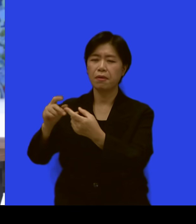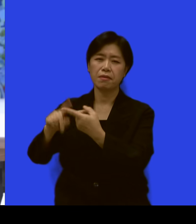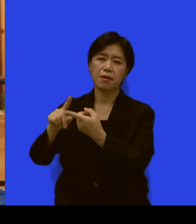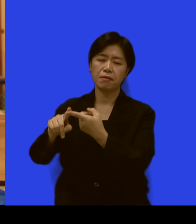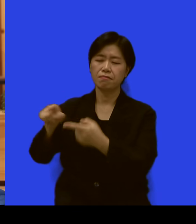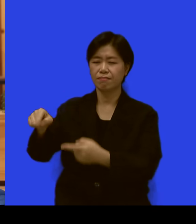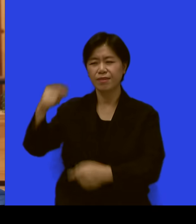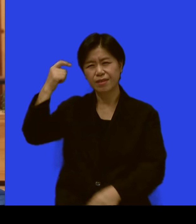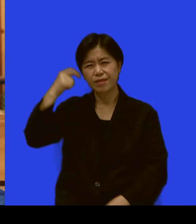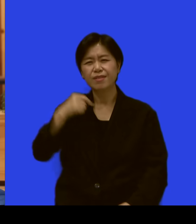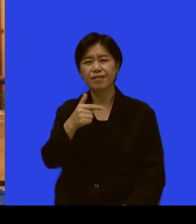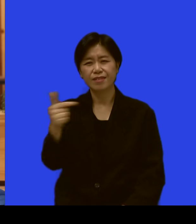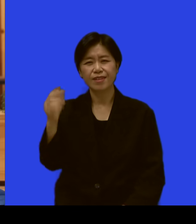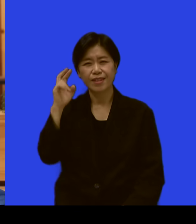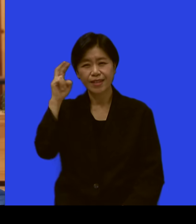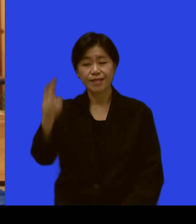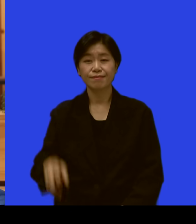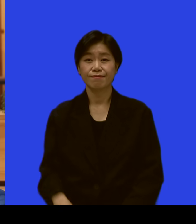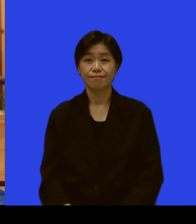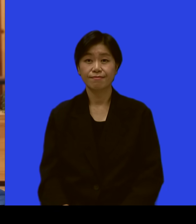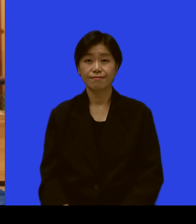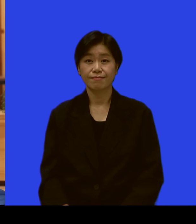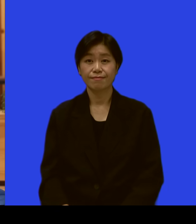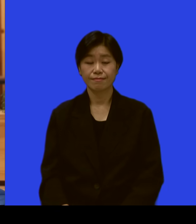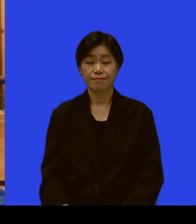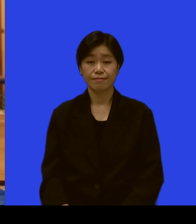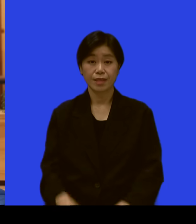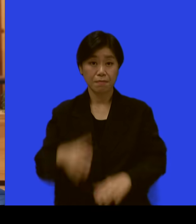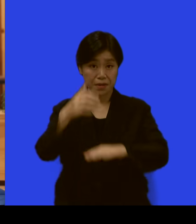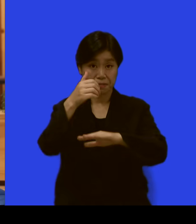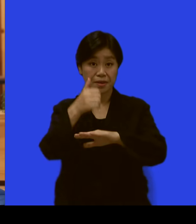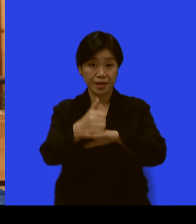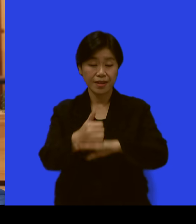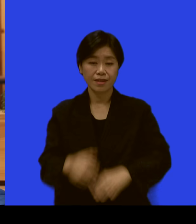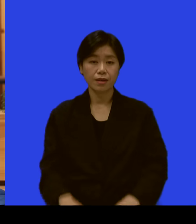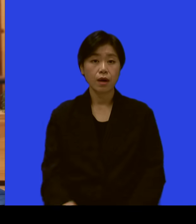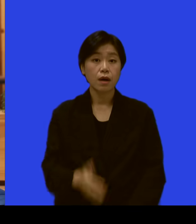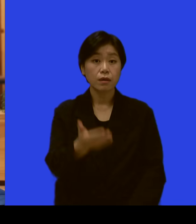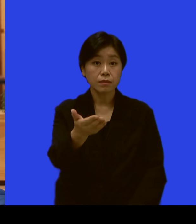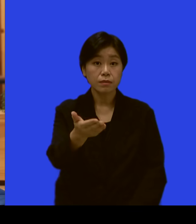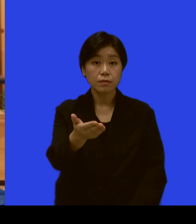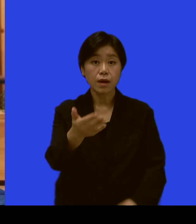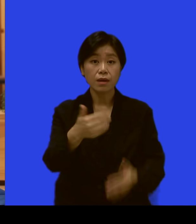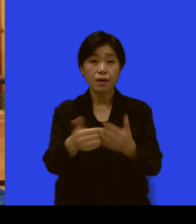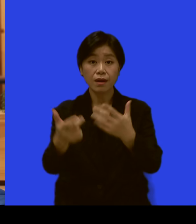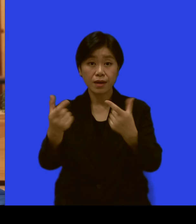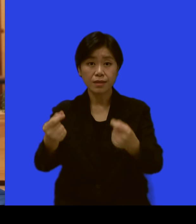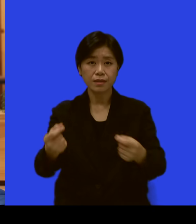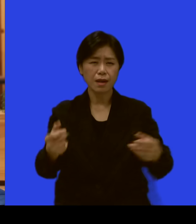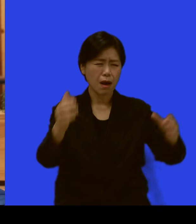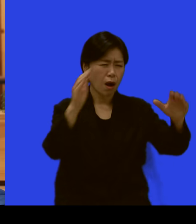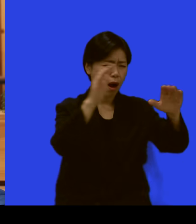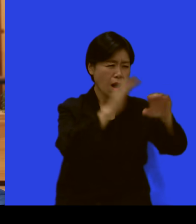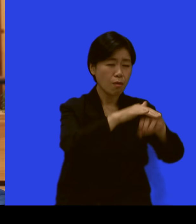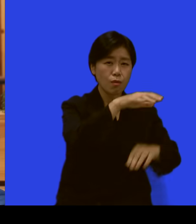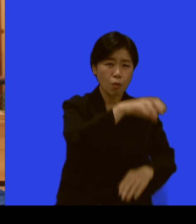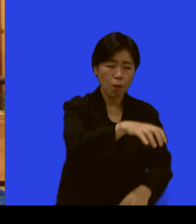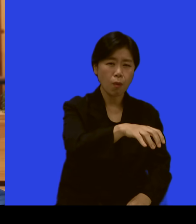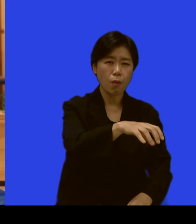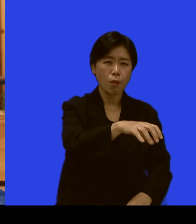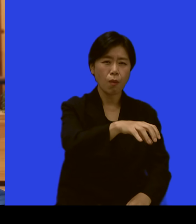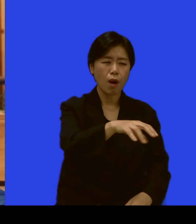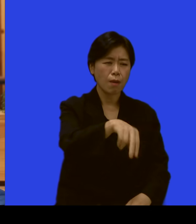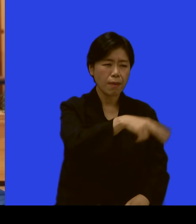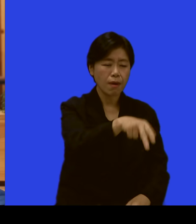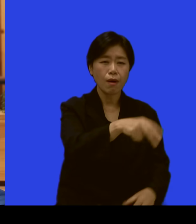혹시 마지막으로 지금 우리 전사님처럼 밤의 세계에서 외롭게 떨고 있을 젊은이들에게 하시고 싶은 얘기 있어요?